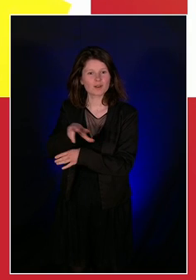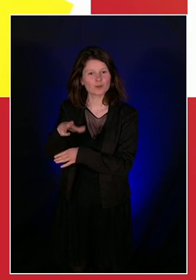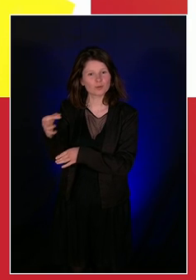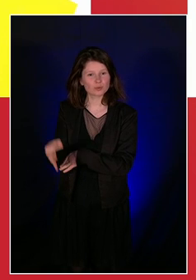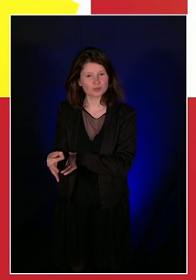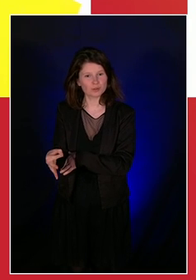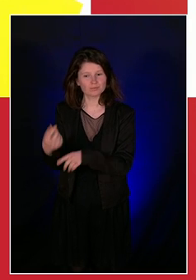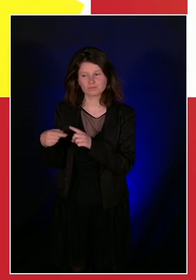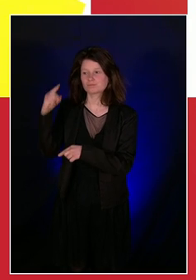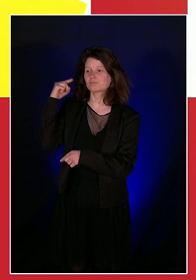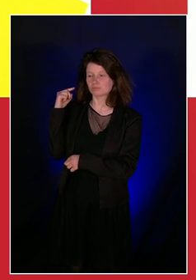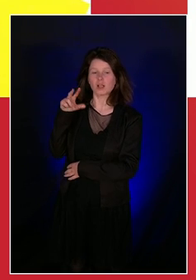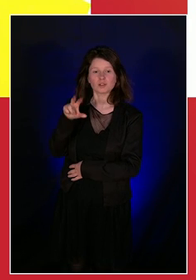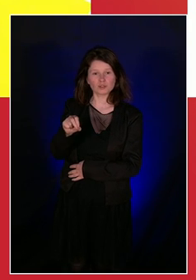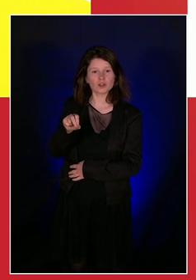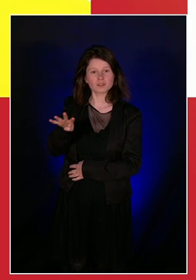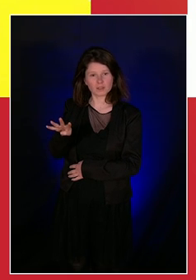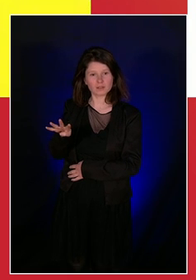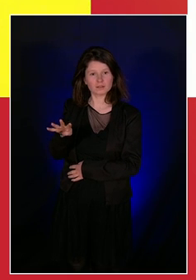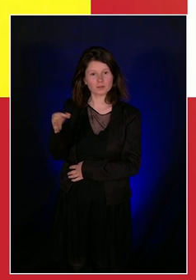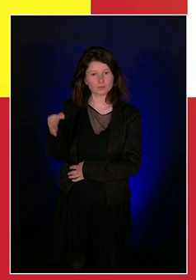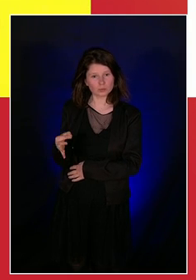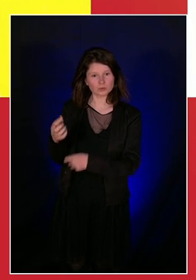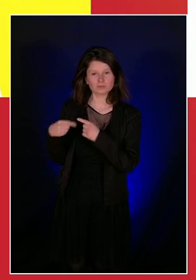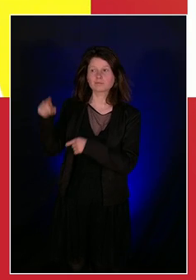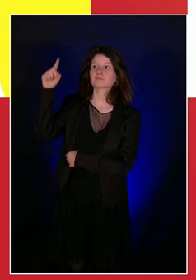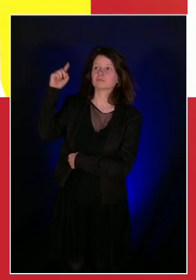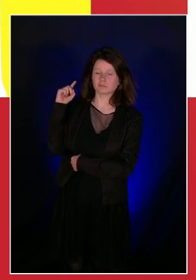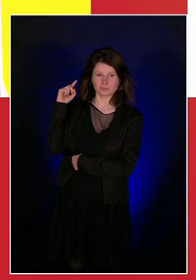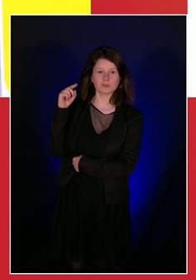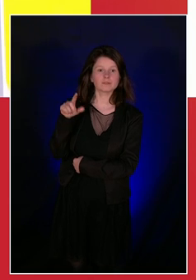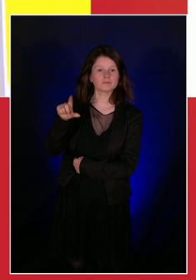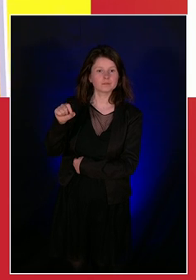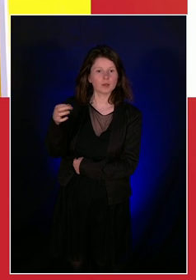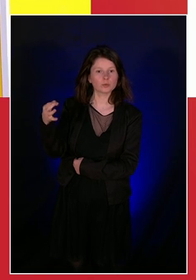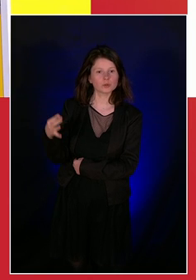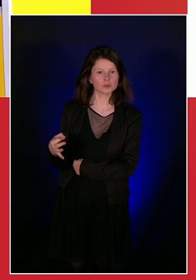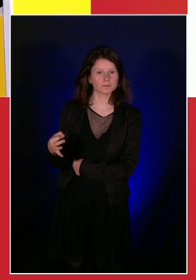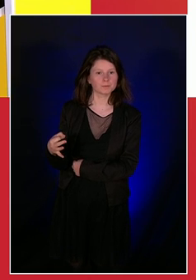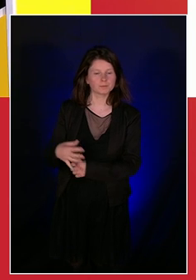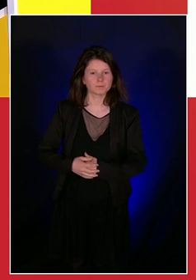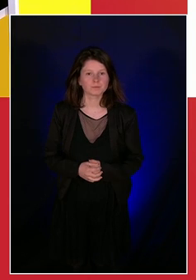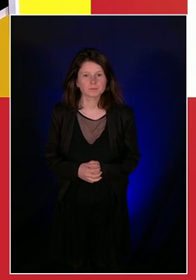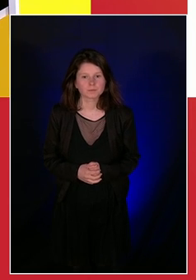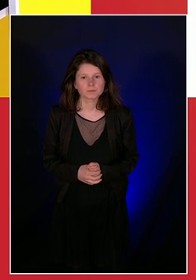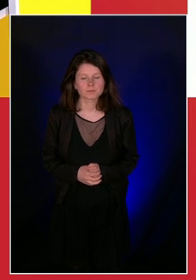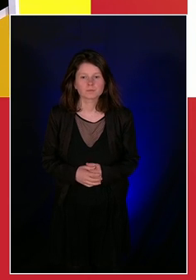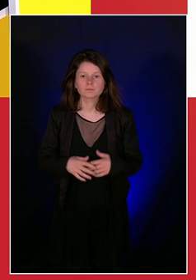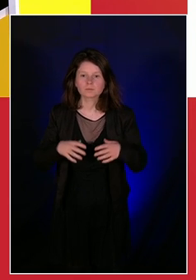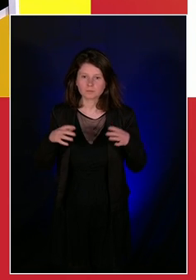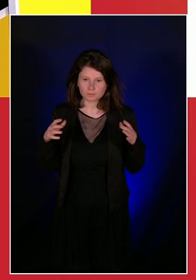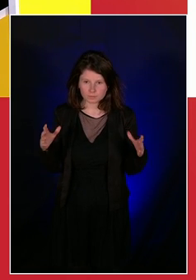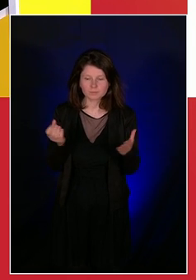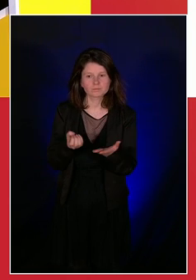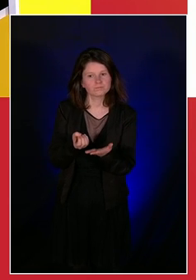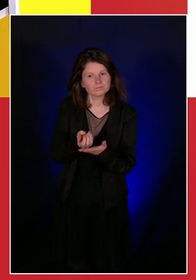34 et celle élu au 50e en compé 20 %. à noter que tout